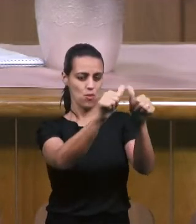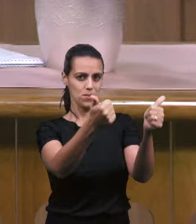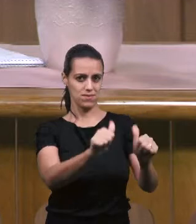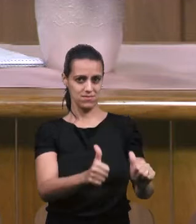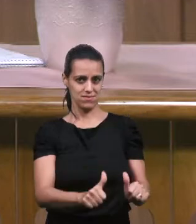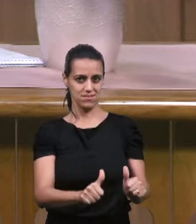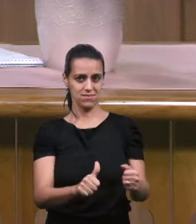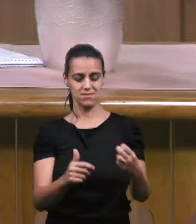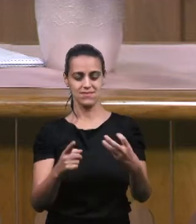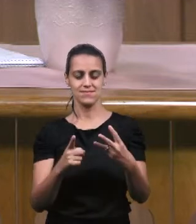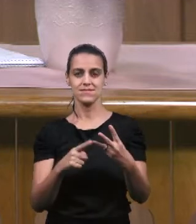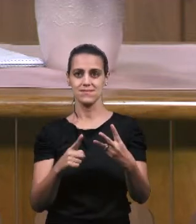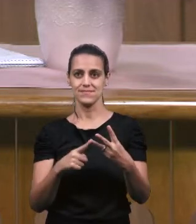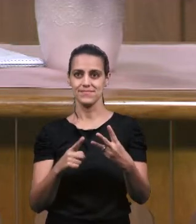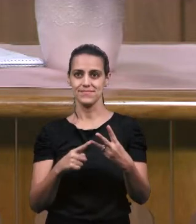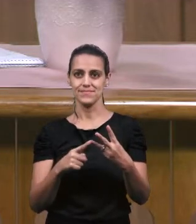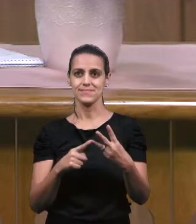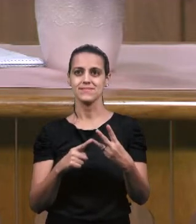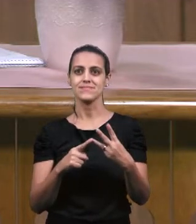païenne.